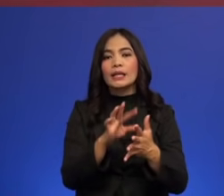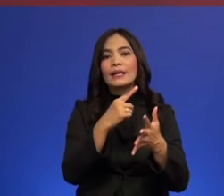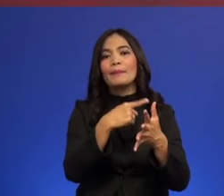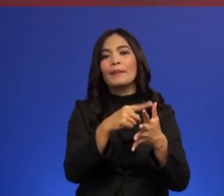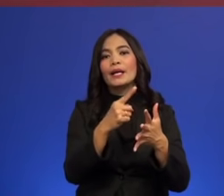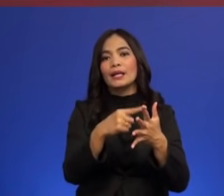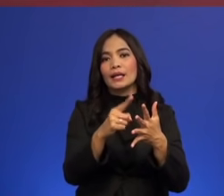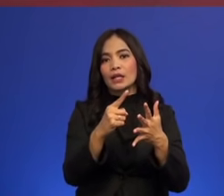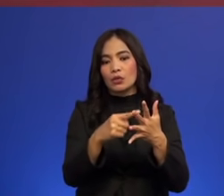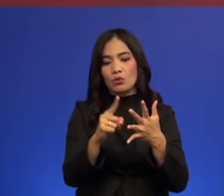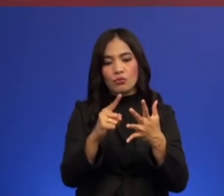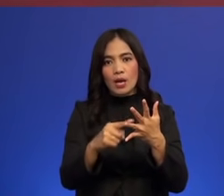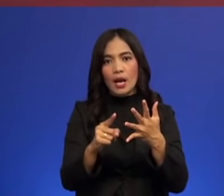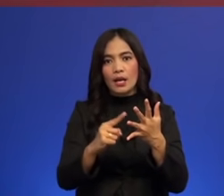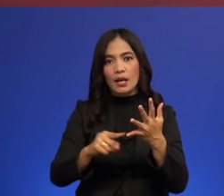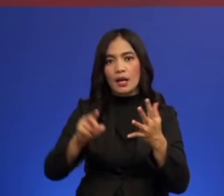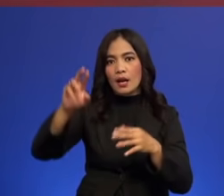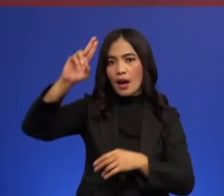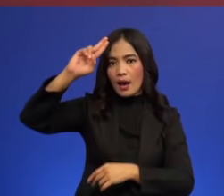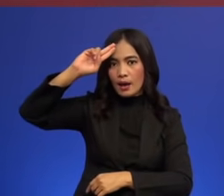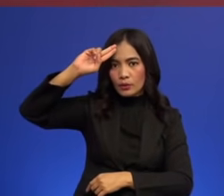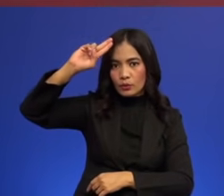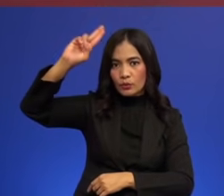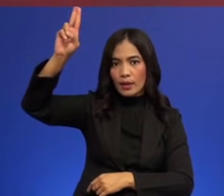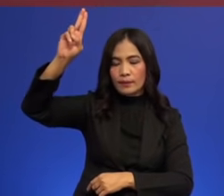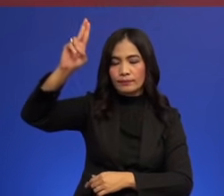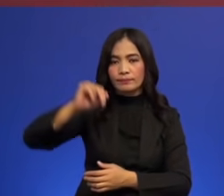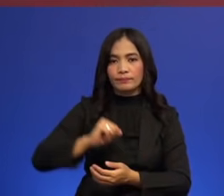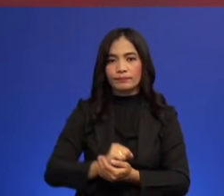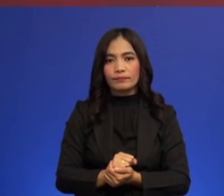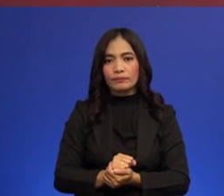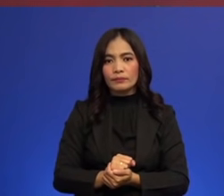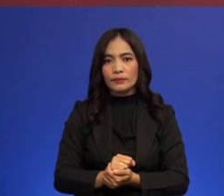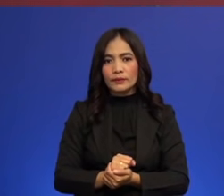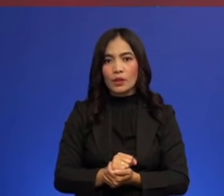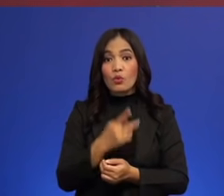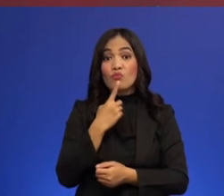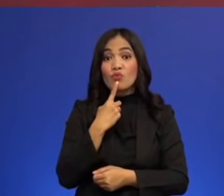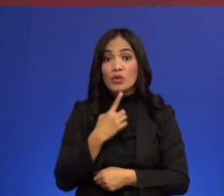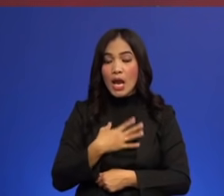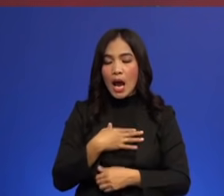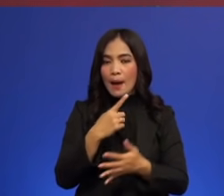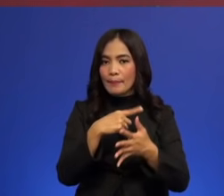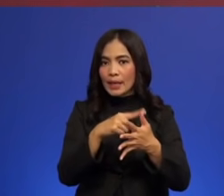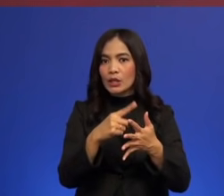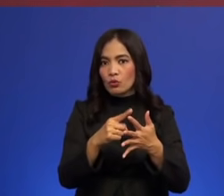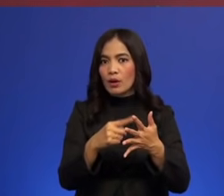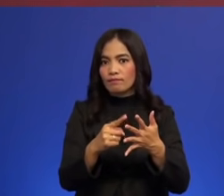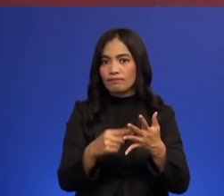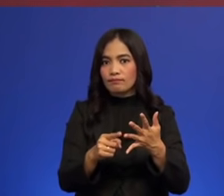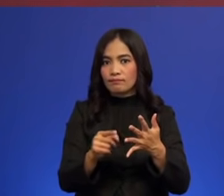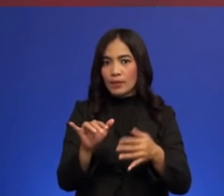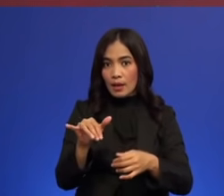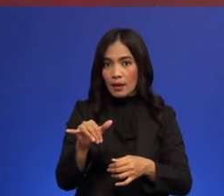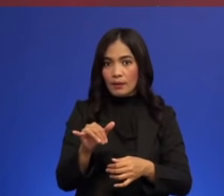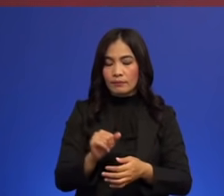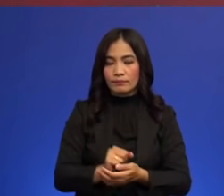diperkarakan, dipersoalkan oleh Allah. Ada perhitungannya, saudaraku.